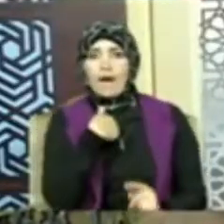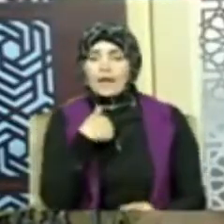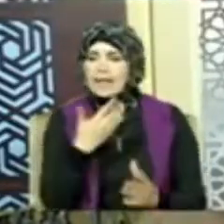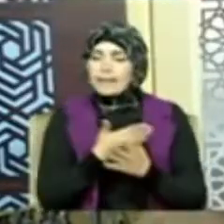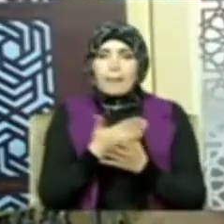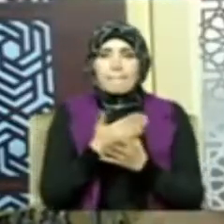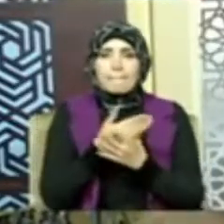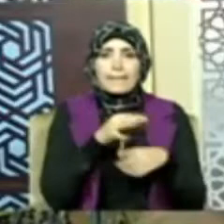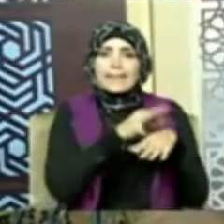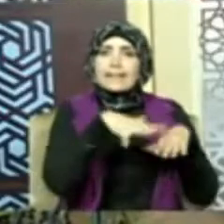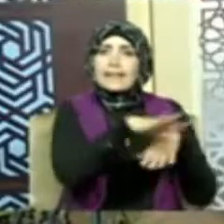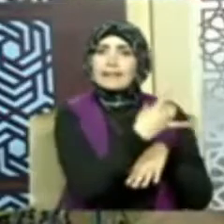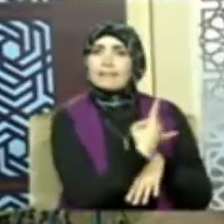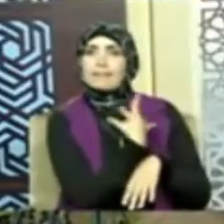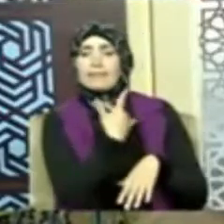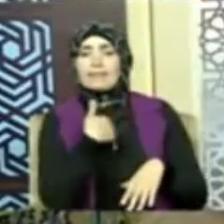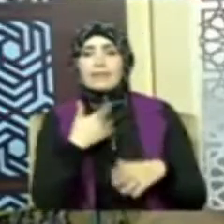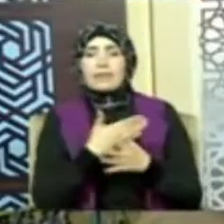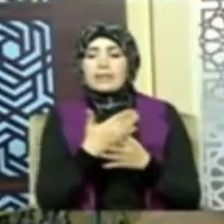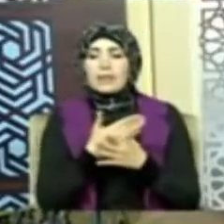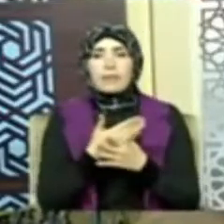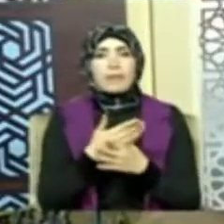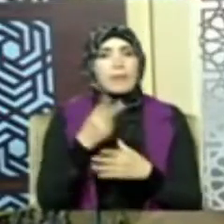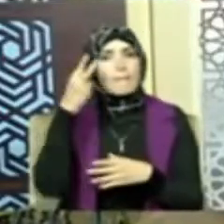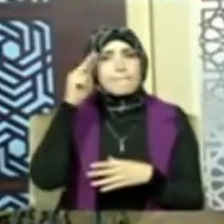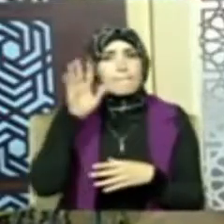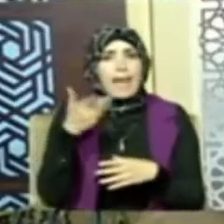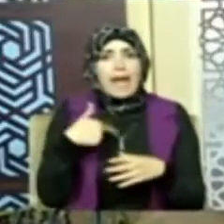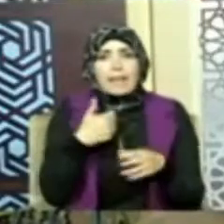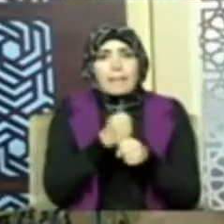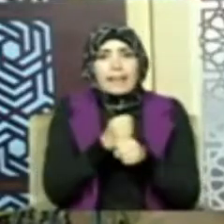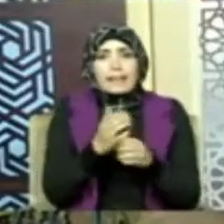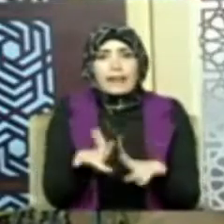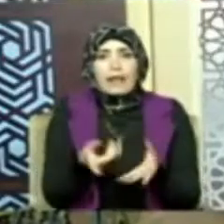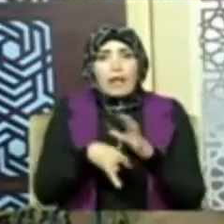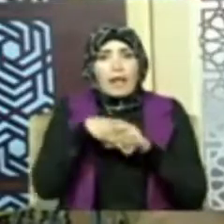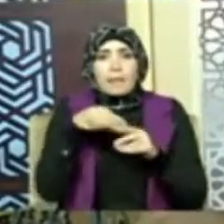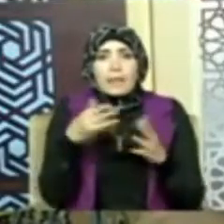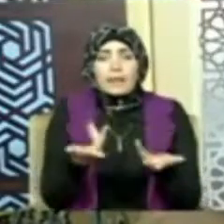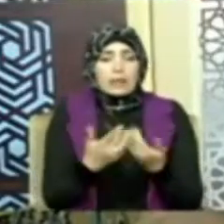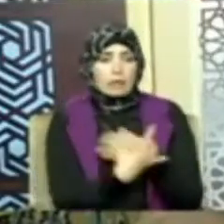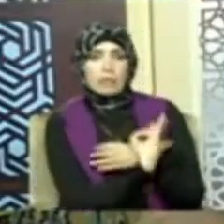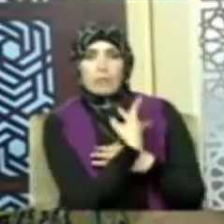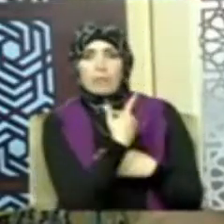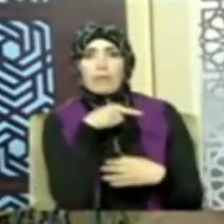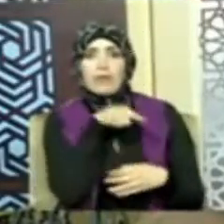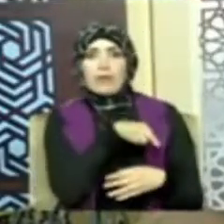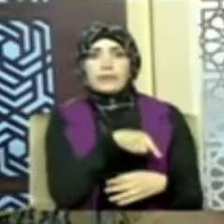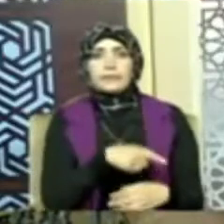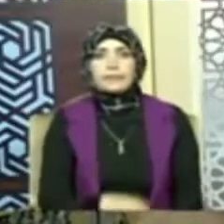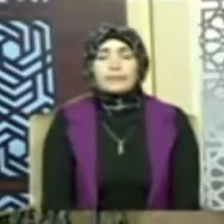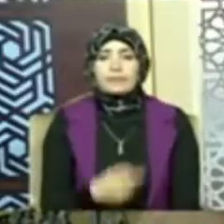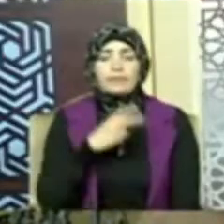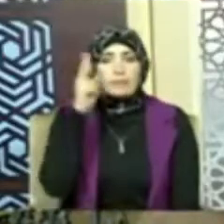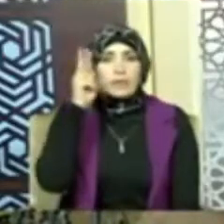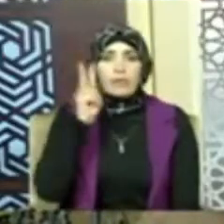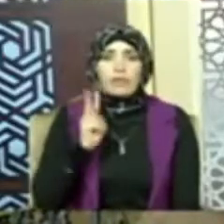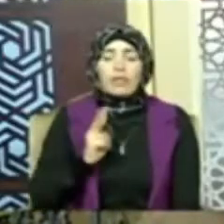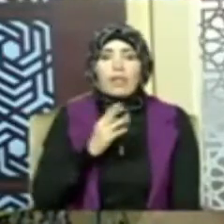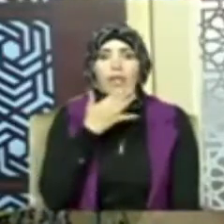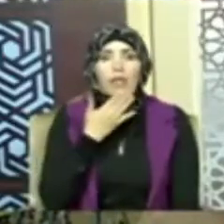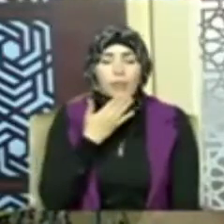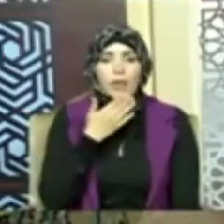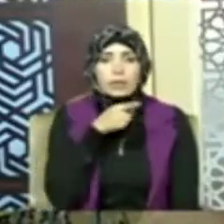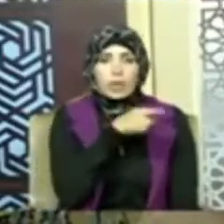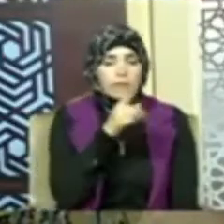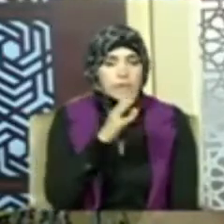ولماذا يخرجونني؟ وما الذي فعلته؟ أو مخرجي؟ في استغراب واندهاش،